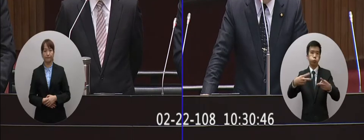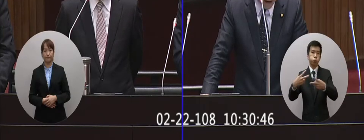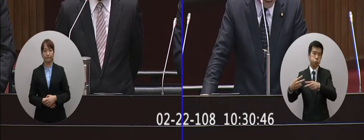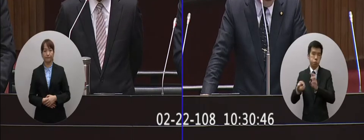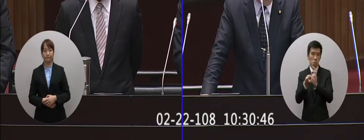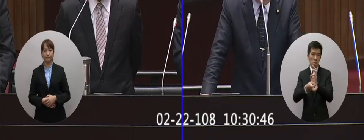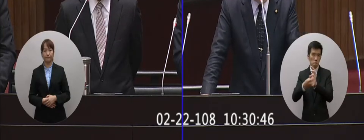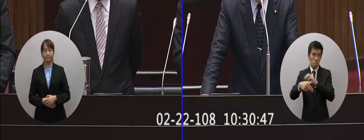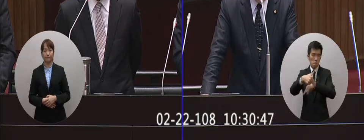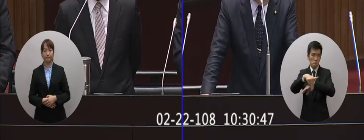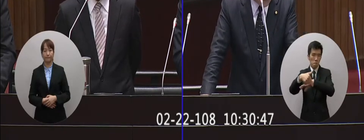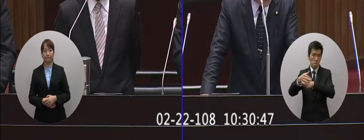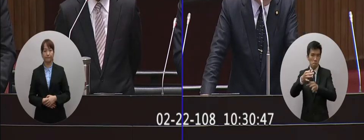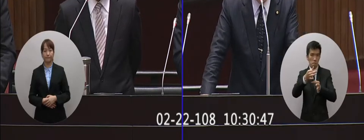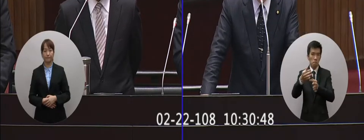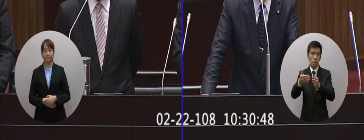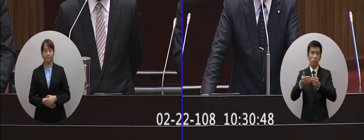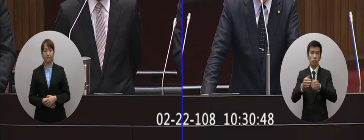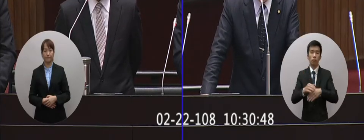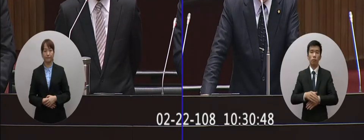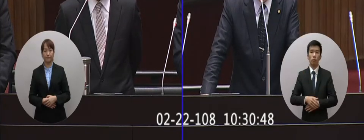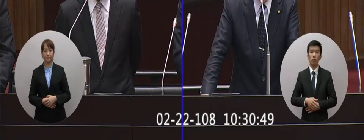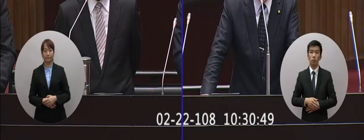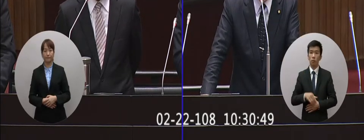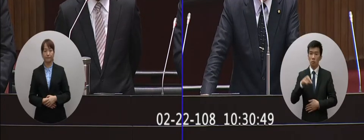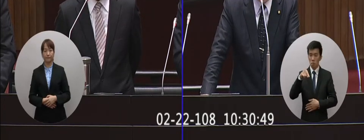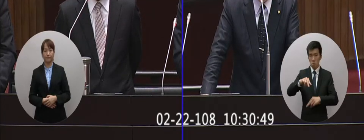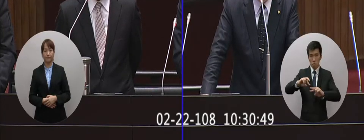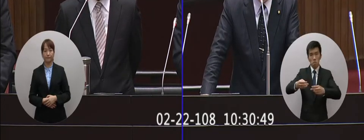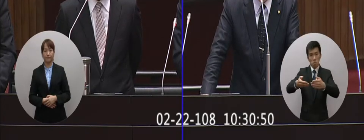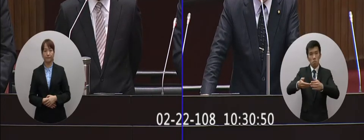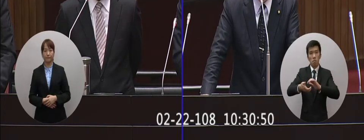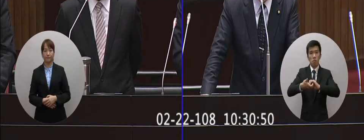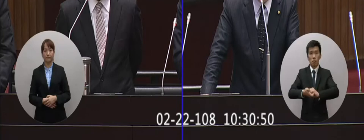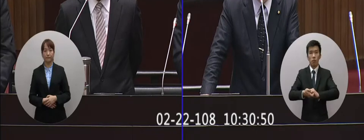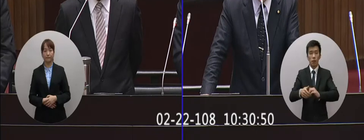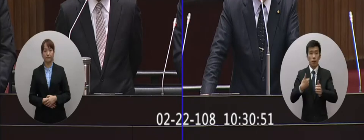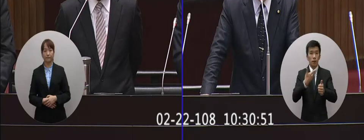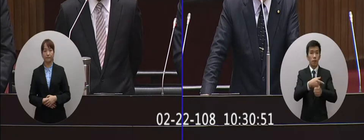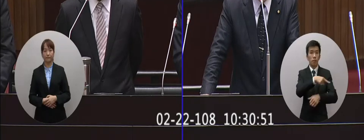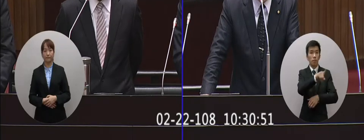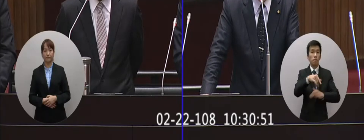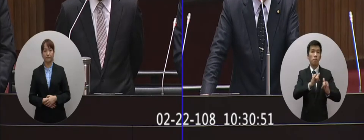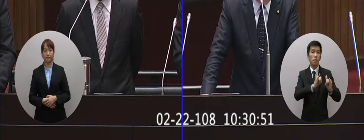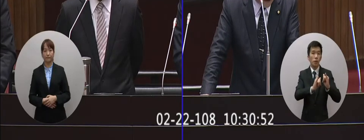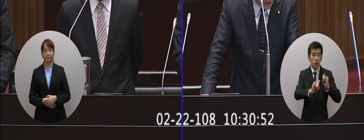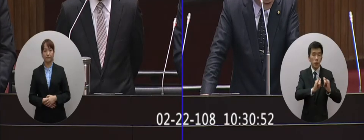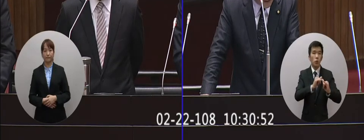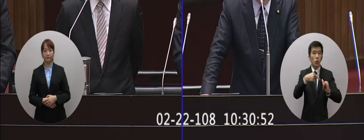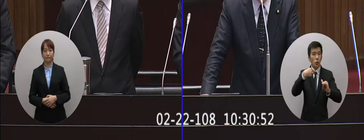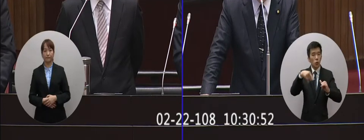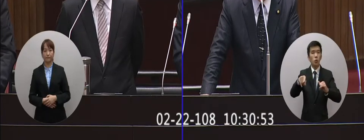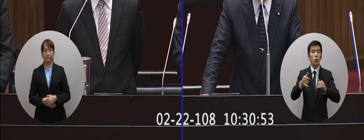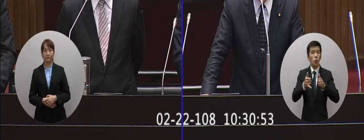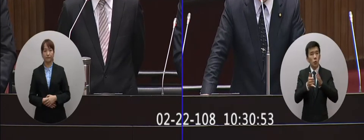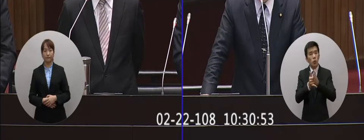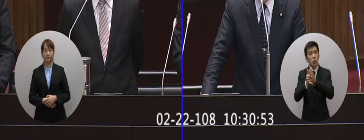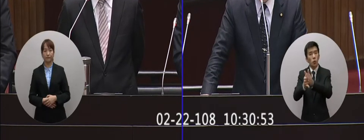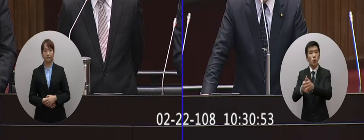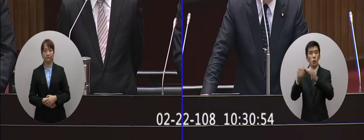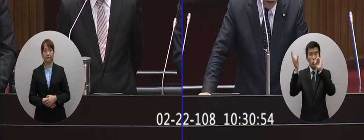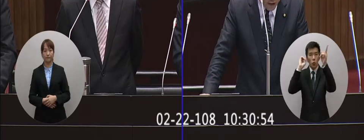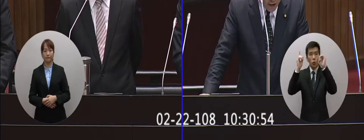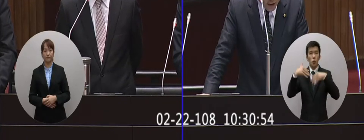当的完善，那绝对是必须的，而且让民众能够行得舒适，然后玩得开